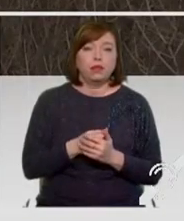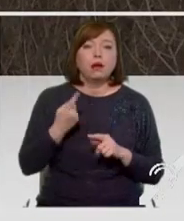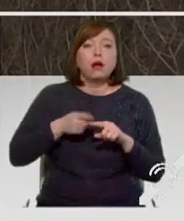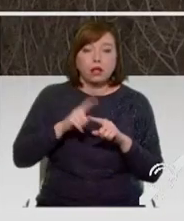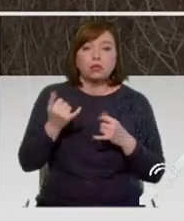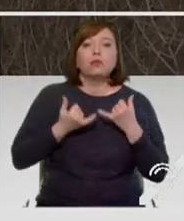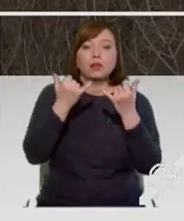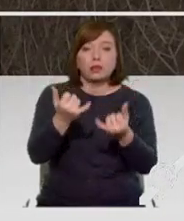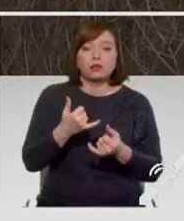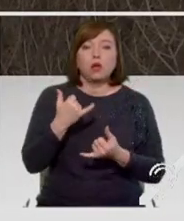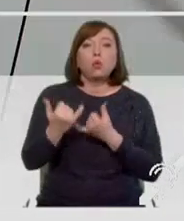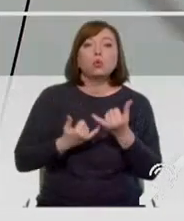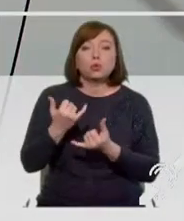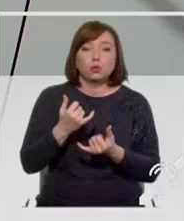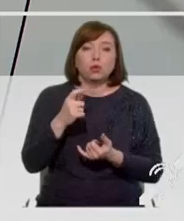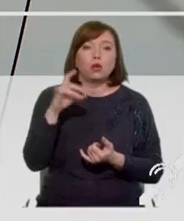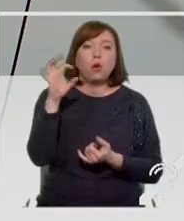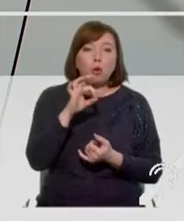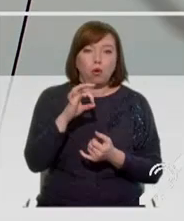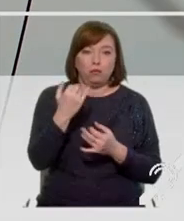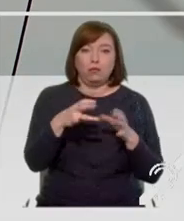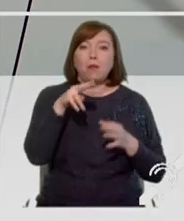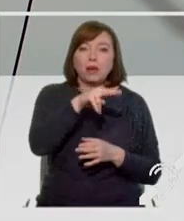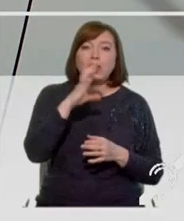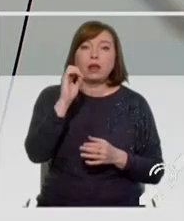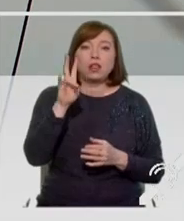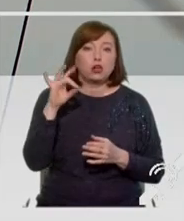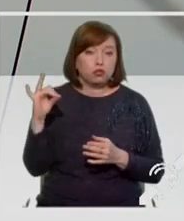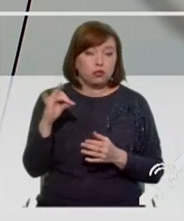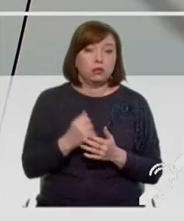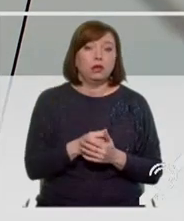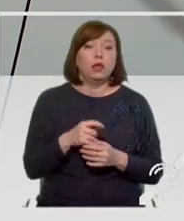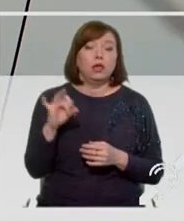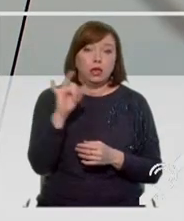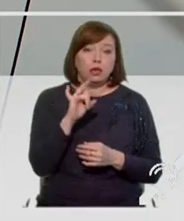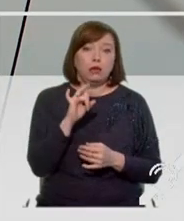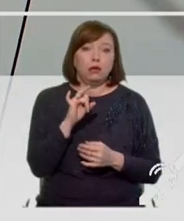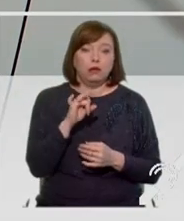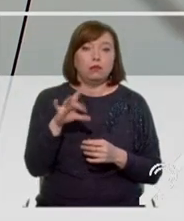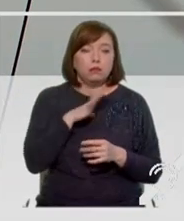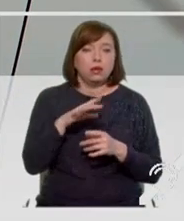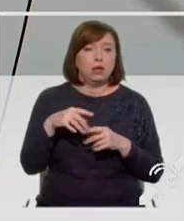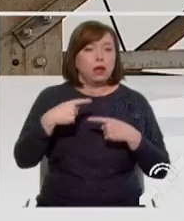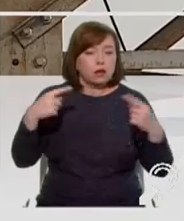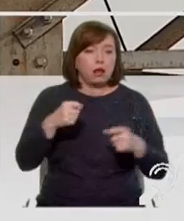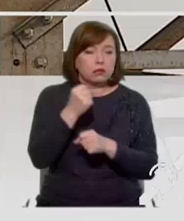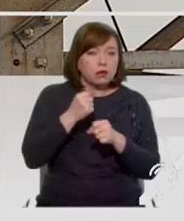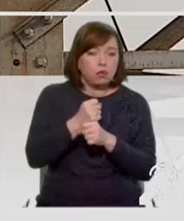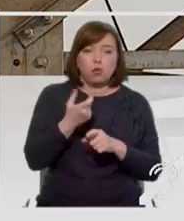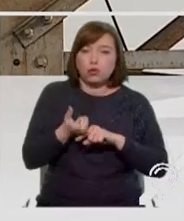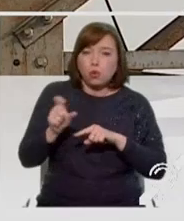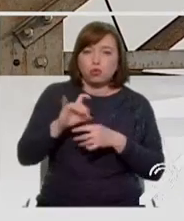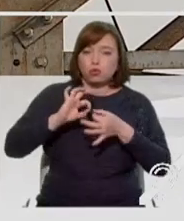care prestează servicii pentru compania Premier Energy Distribution, dar au fost activități foarte complicate